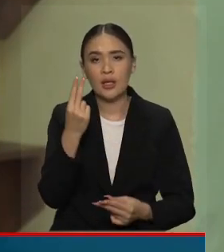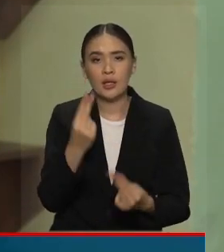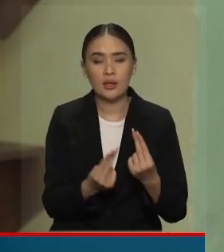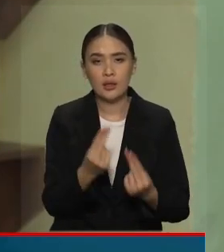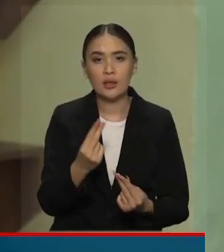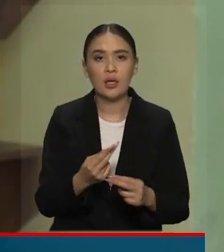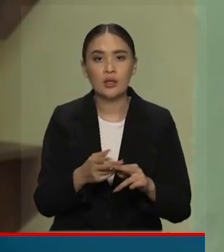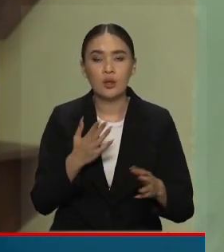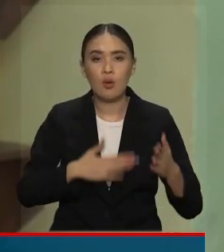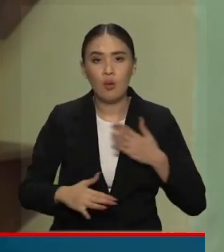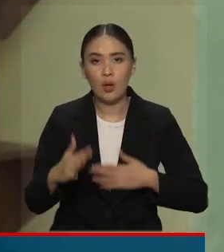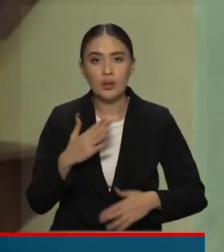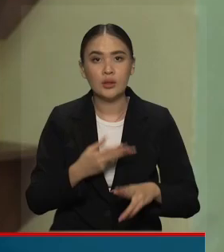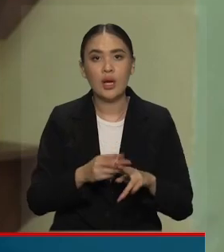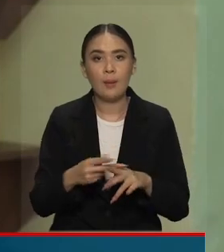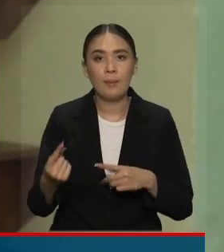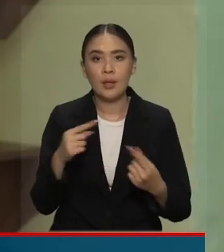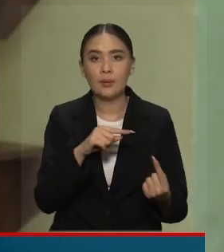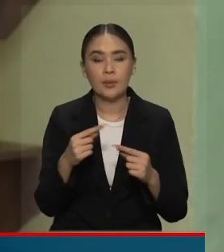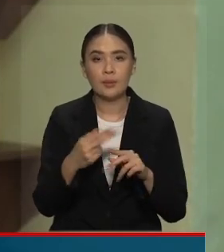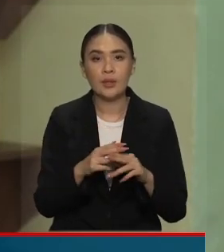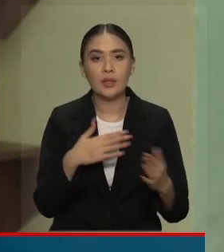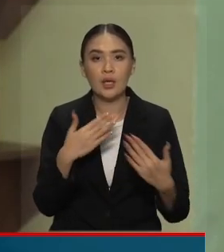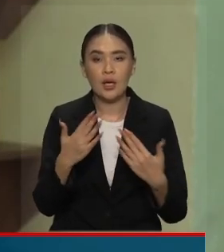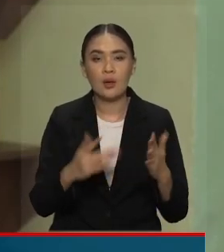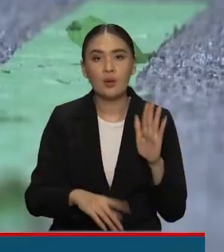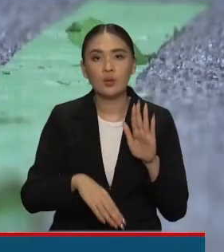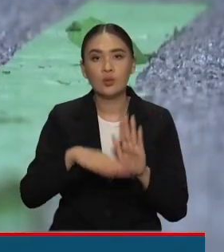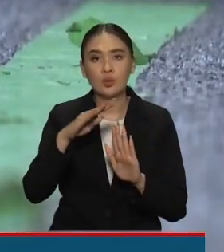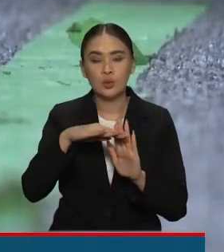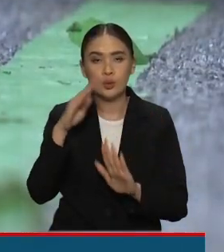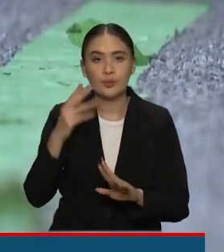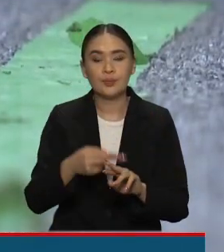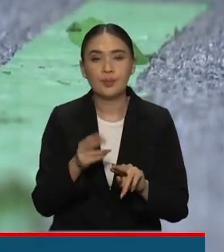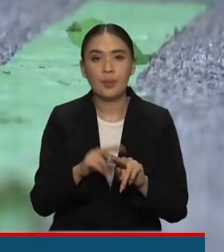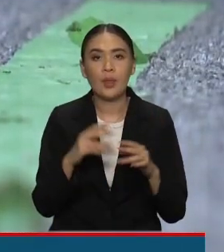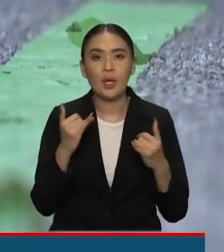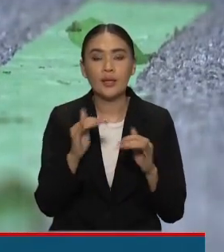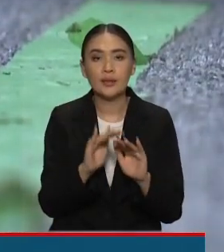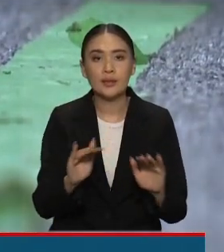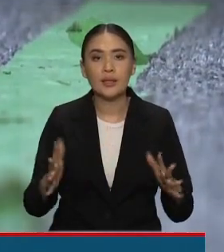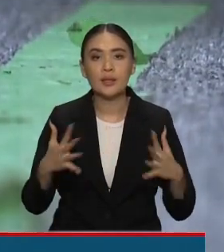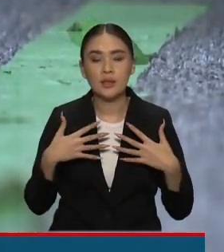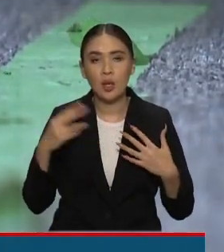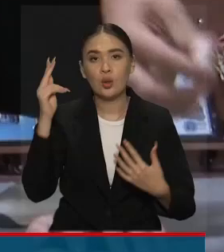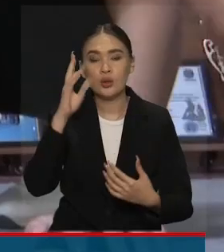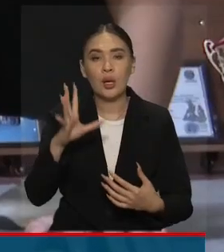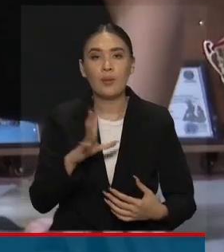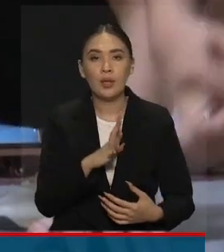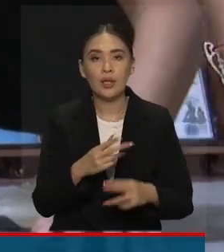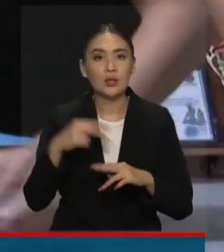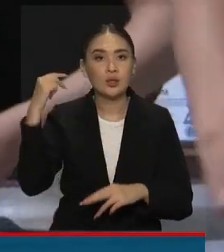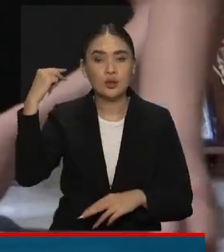Бұның қуантарлық жағдай бір-бірімен қарым-қатынас өте тығыз ата-анамен де. Бүгінде оқушылардың дені сабақ арасындағы үзіліс кезінде